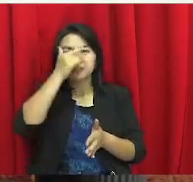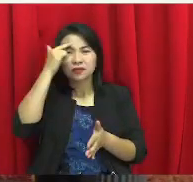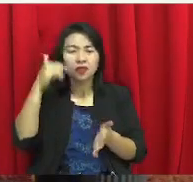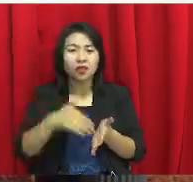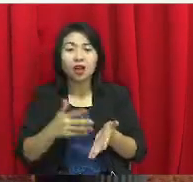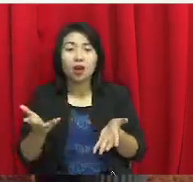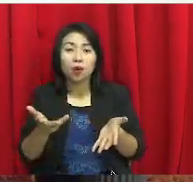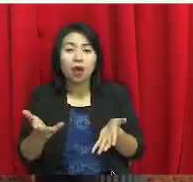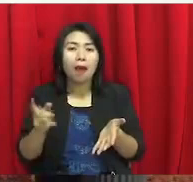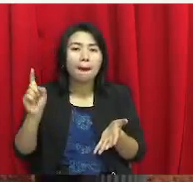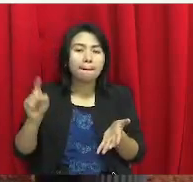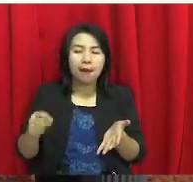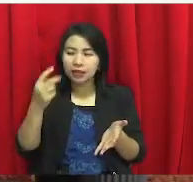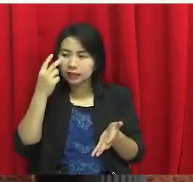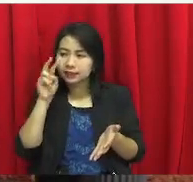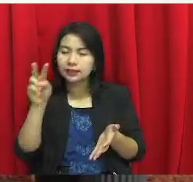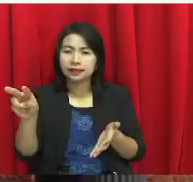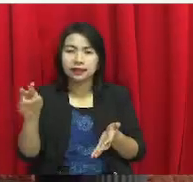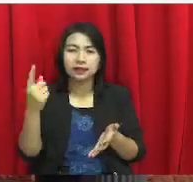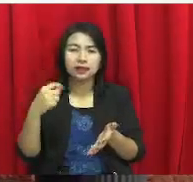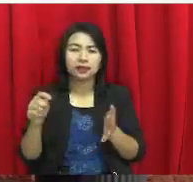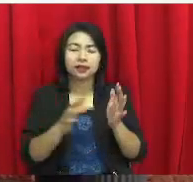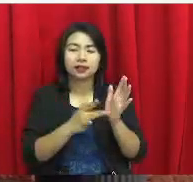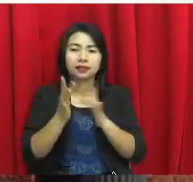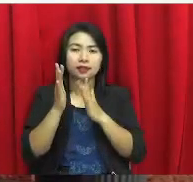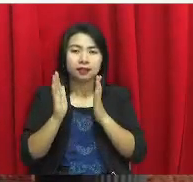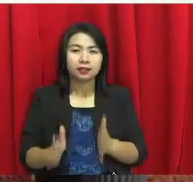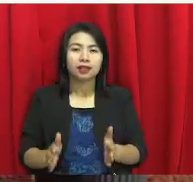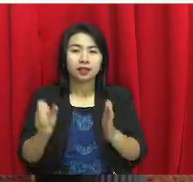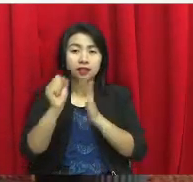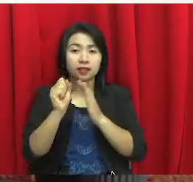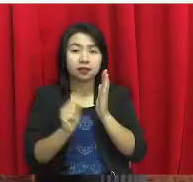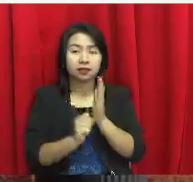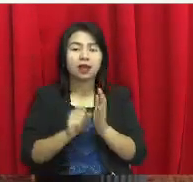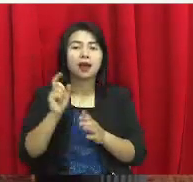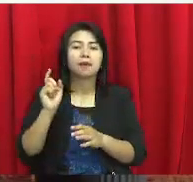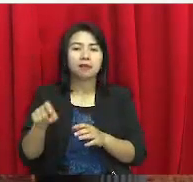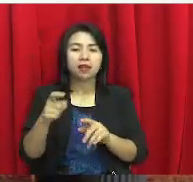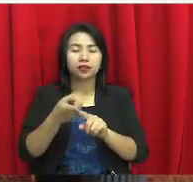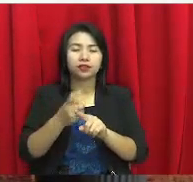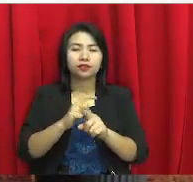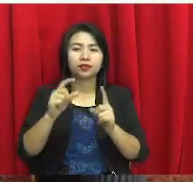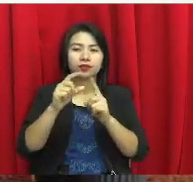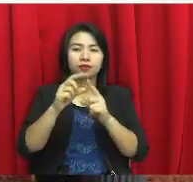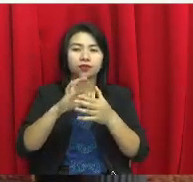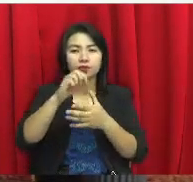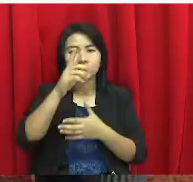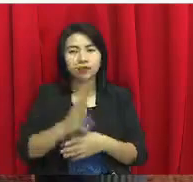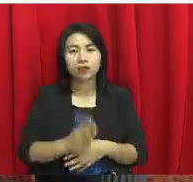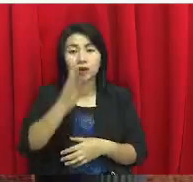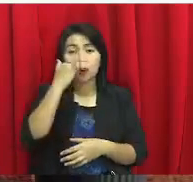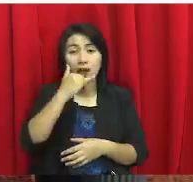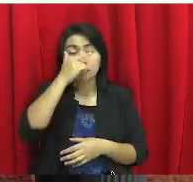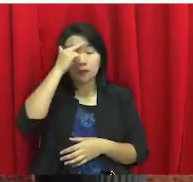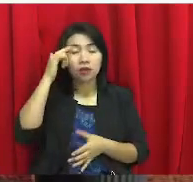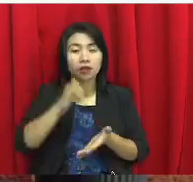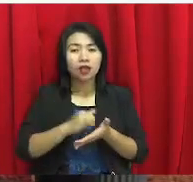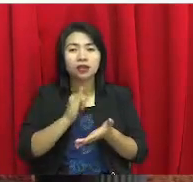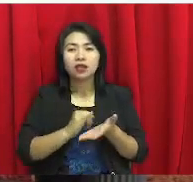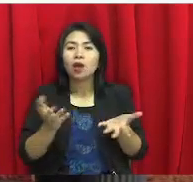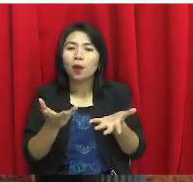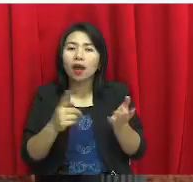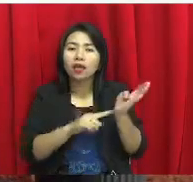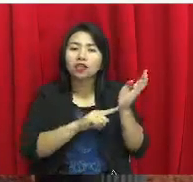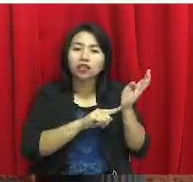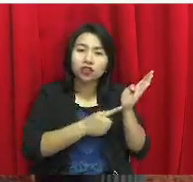makita ang standard ng Kristyanismo? Saan dapat nag-base? From the Word of God. Bakit dito nagsimula lahat yan eh? Walang Christianity if there's